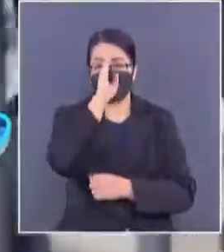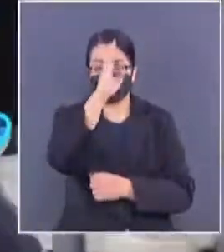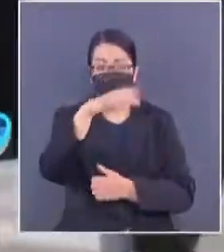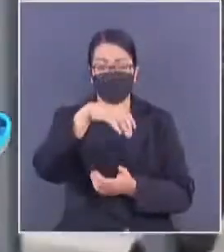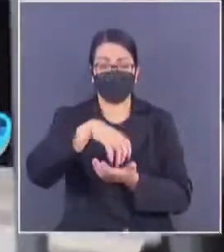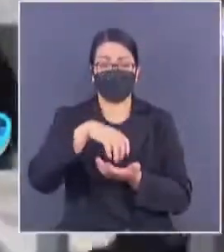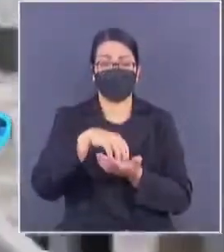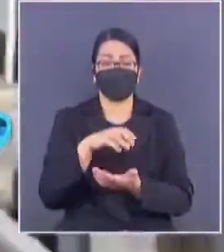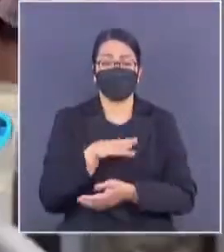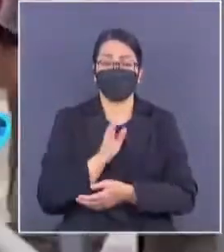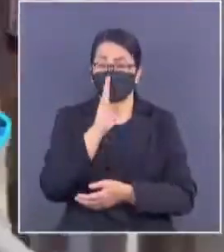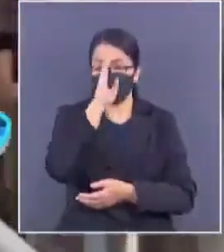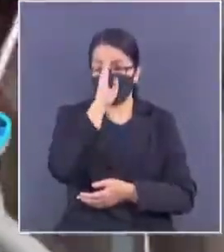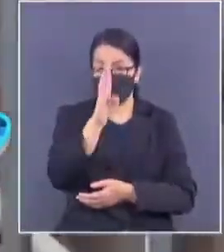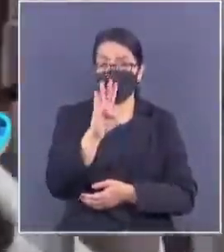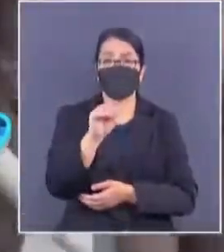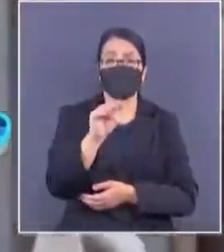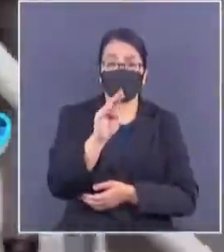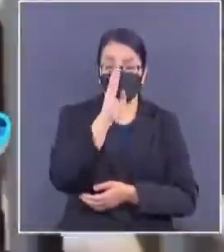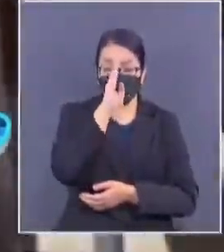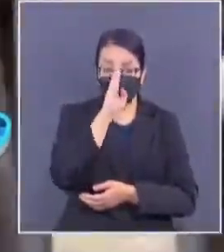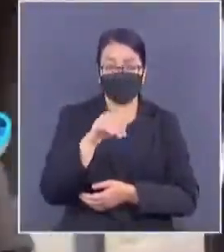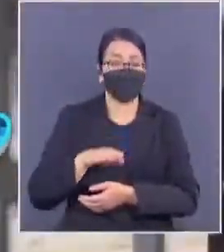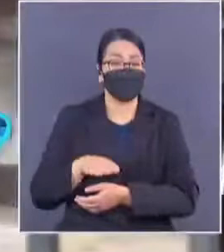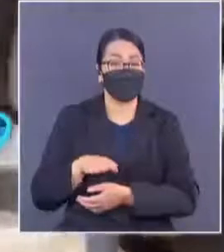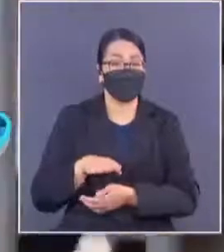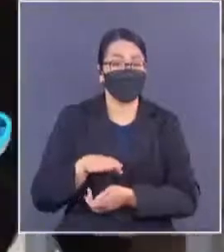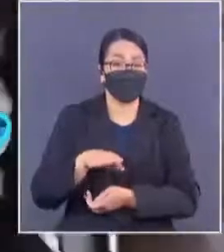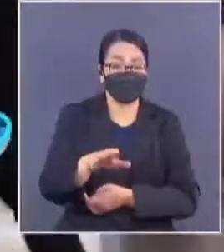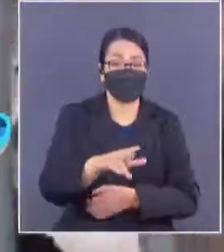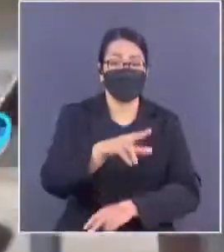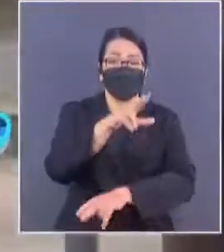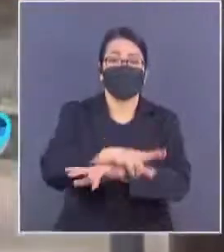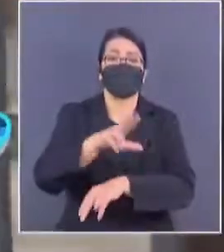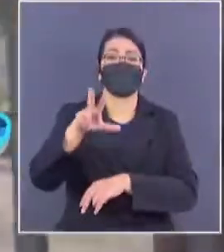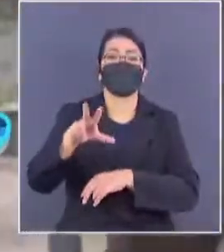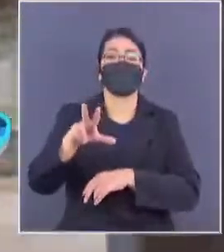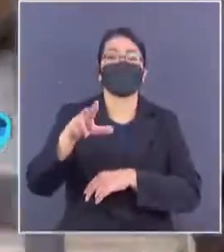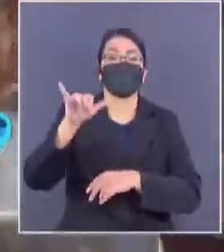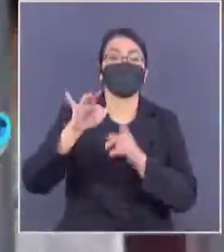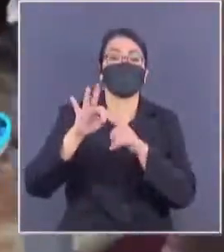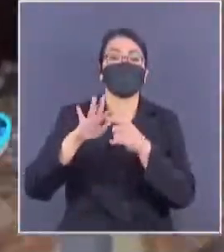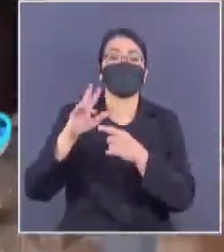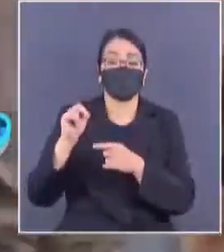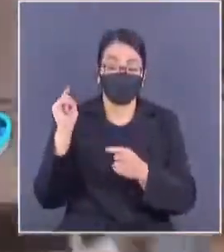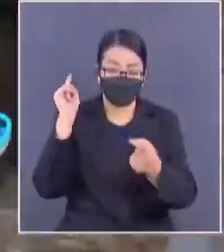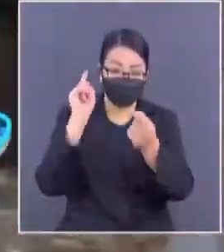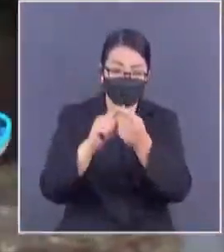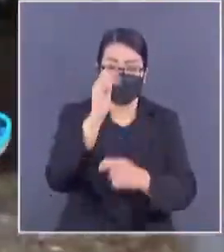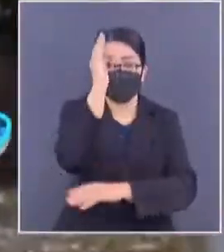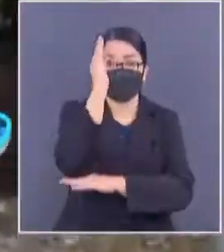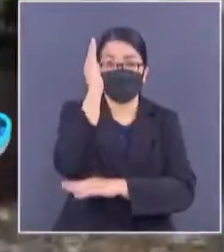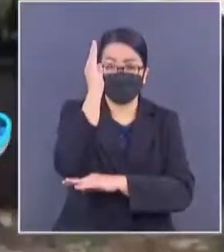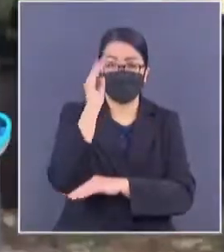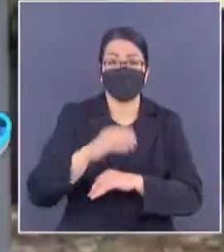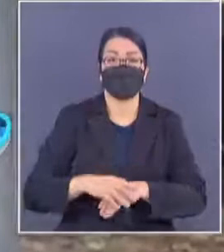ลางความเร็วประมาณ40 กิโลเมตรต่อชั่วโมงมาจาก3ย่านกำลังจะตรงไปที่อนุสาวรีย์ชัยสมรภูมิเพื่อไป